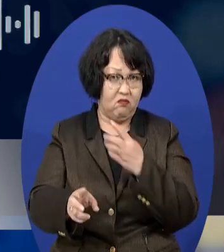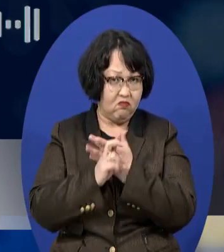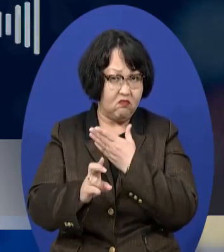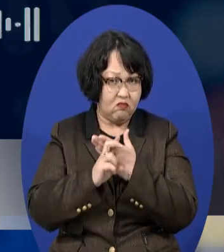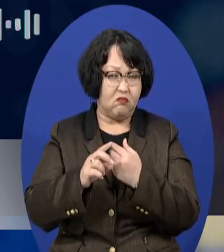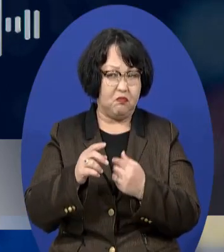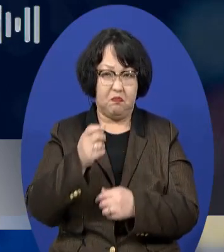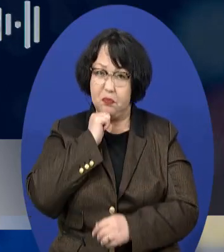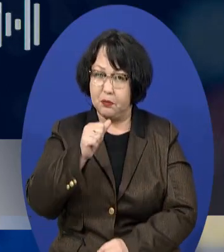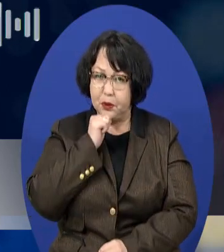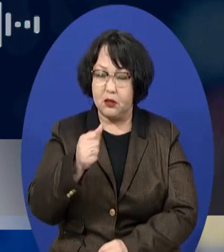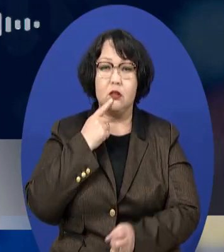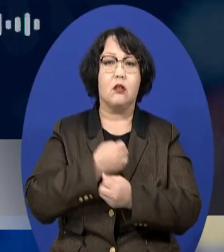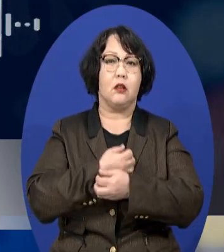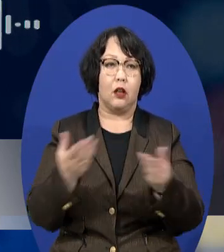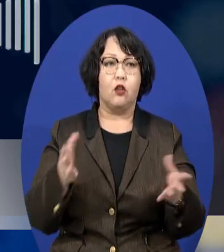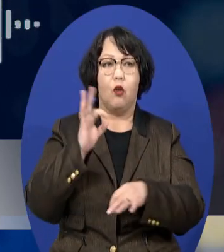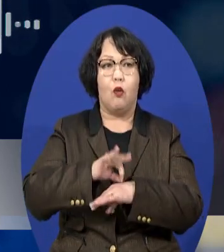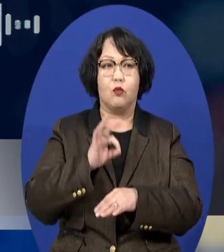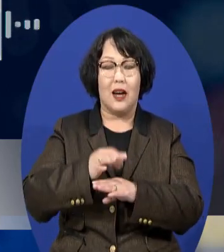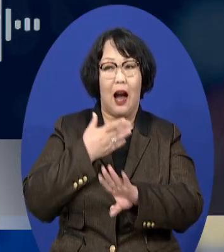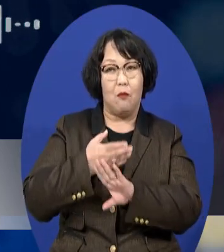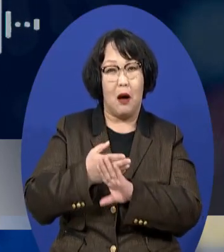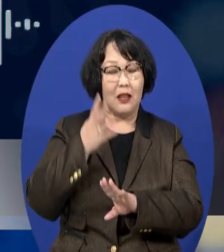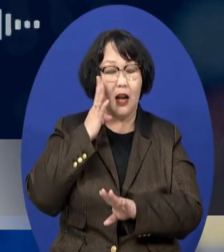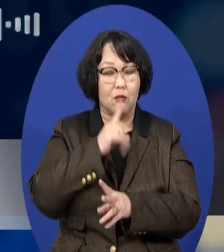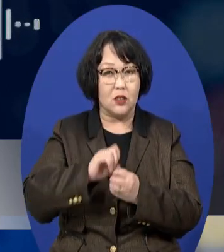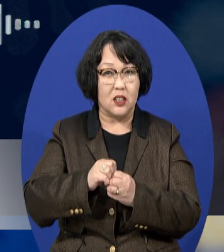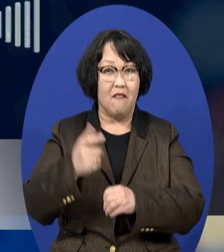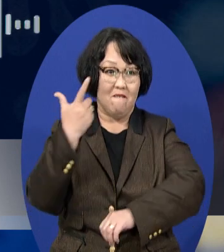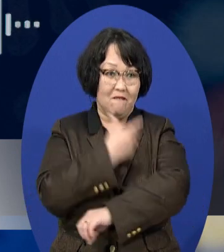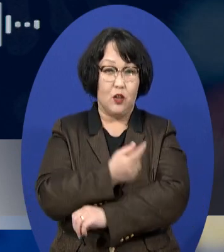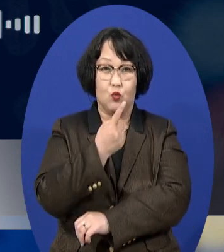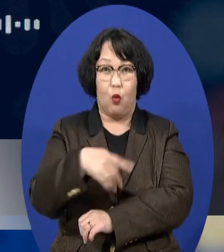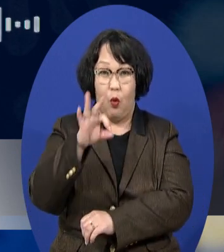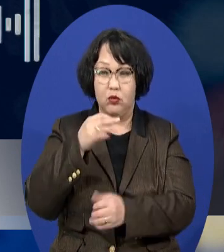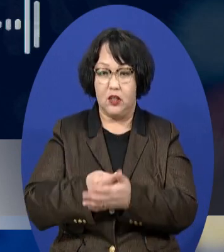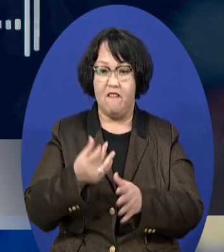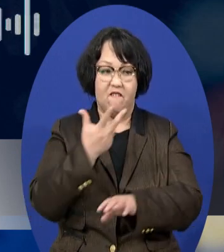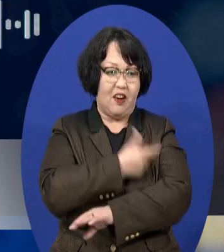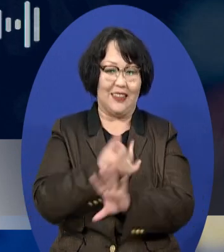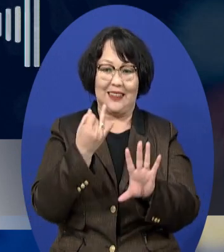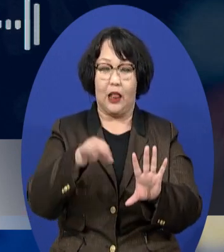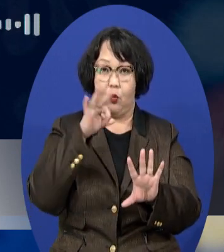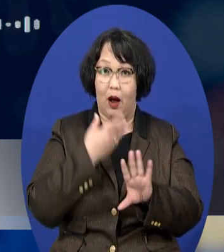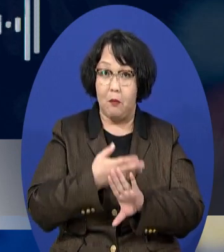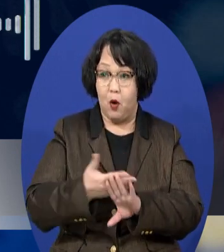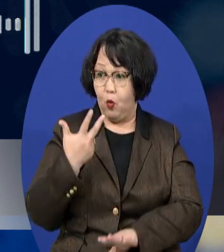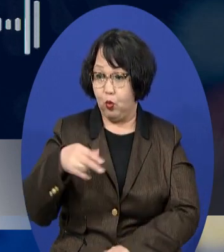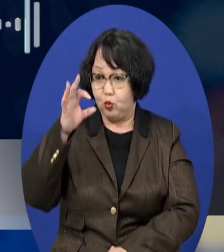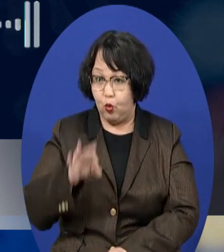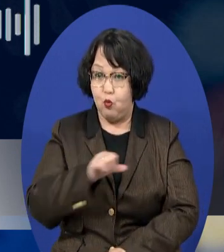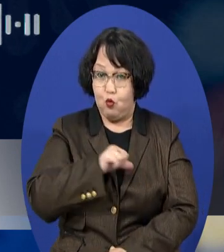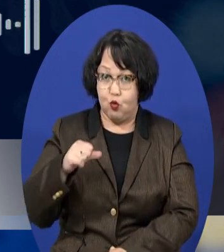Өвчнөөс өртлөн сэргийлэх арга хэмжээ 100% гэж үзэх юм бол тэр вакцин чинь 70% бид нэр хамгаалж өчөөд байгаа байхгүй. 30% нь одоо надад